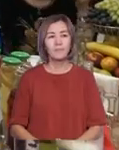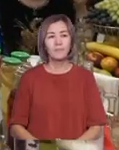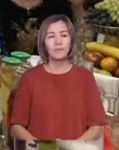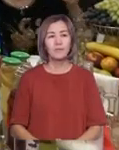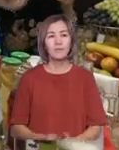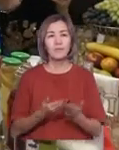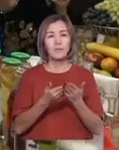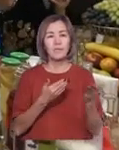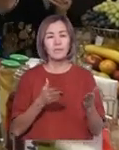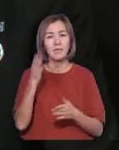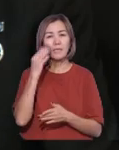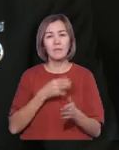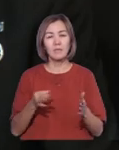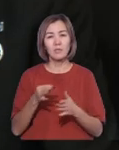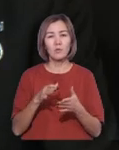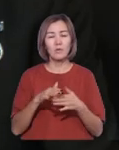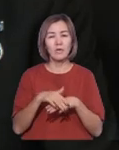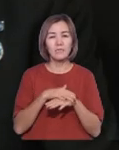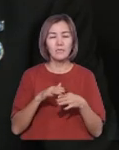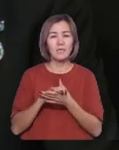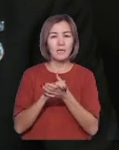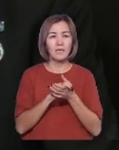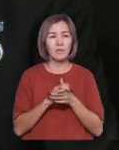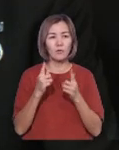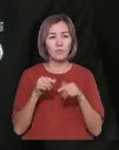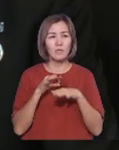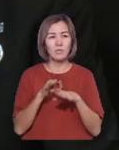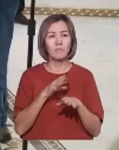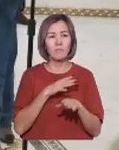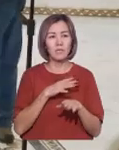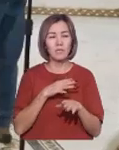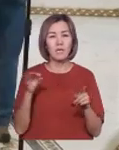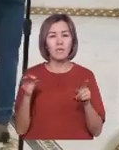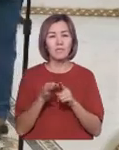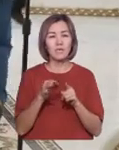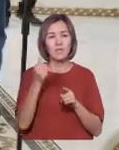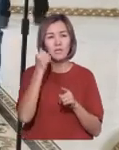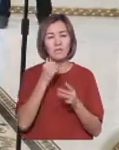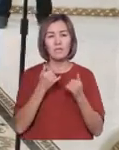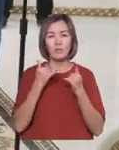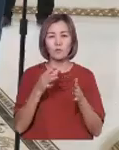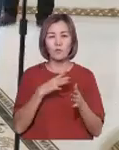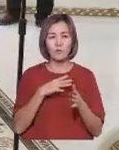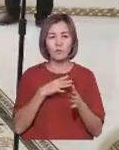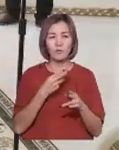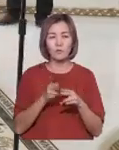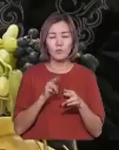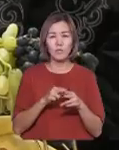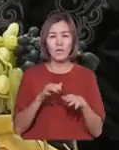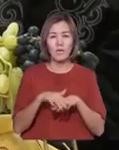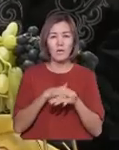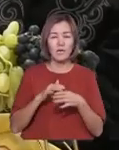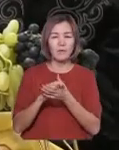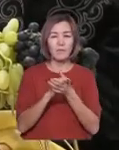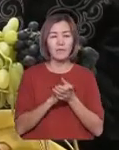Арнай дастархан Алматы облыстық Қазақстан халқы ассамблеясының ұйымдастыруымен жайылды. Мақсаты қарияларымызға құрмет көрсету, сондай-ақ халықтар